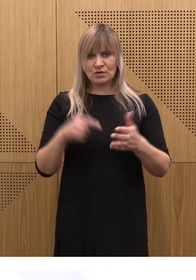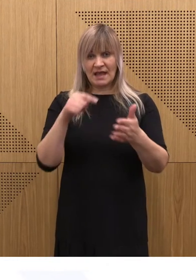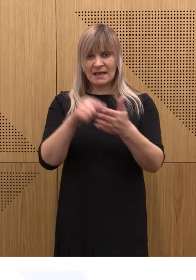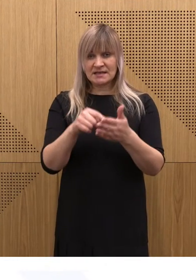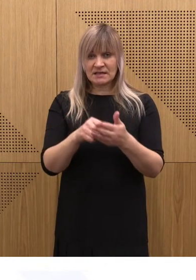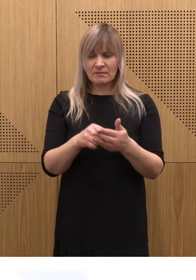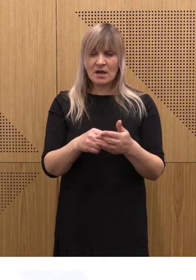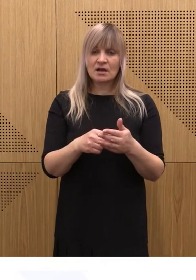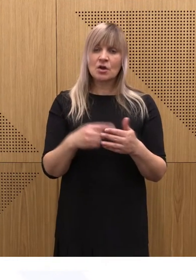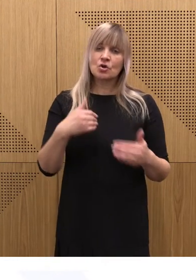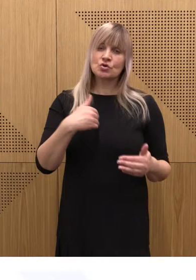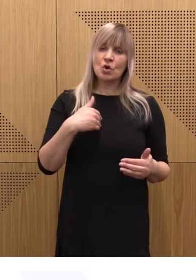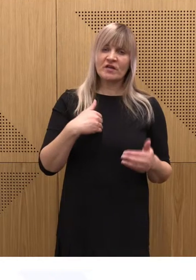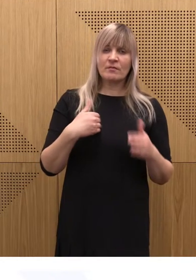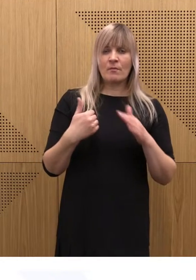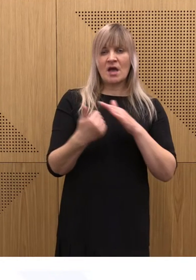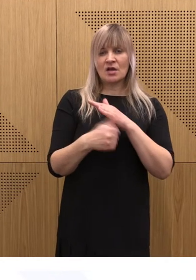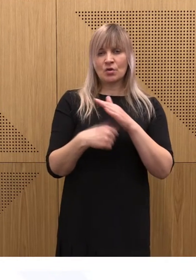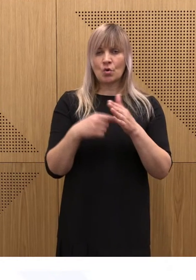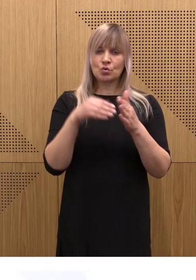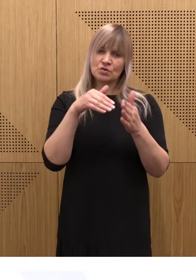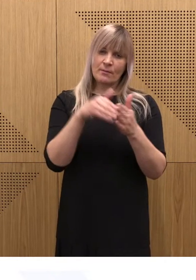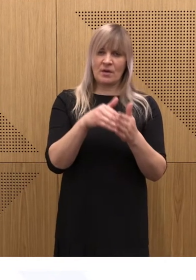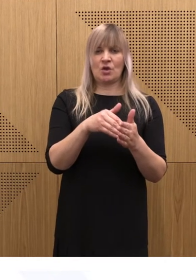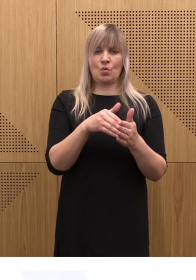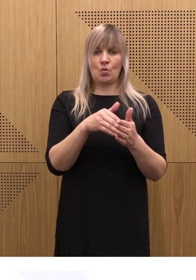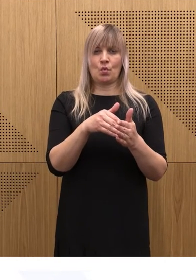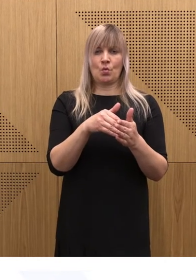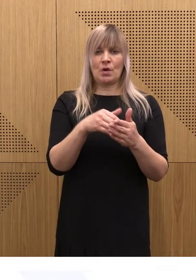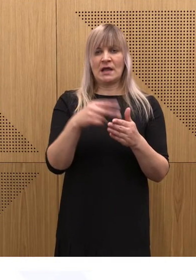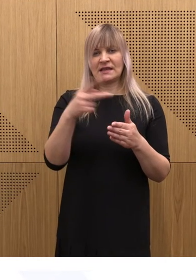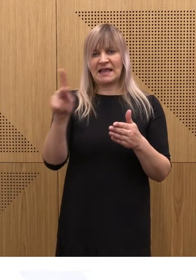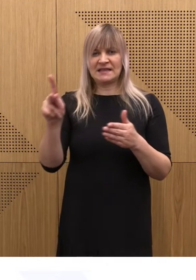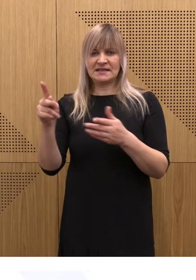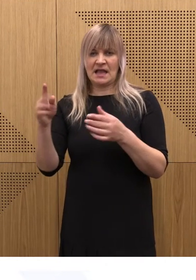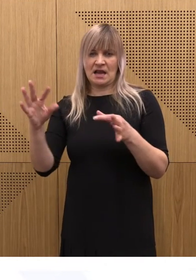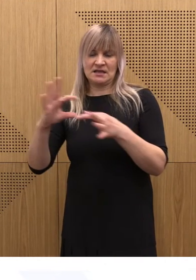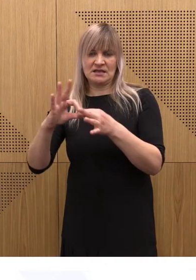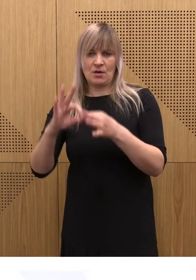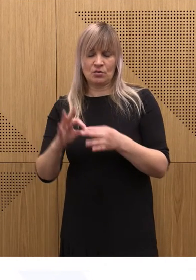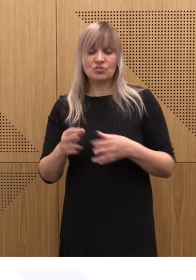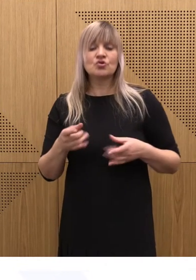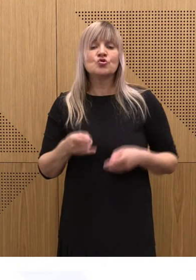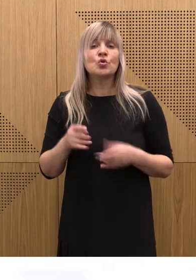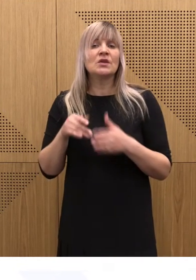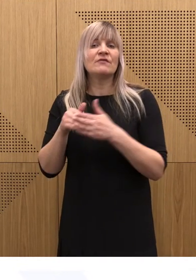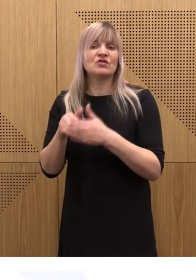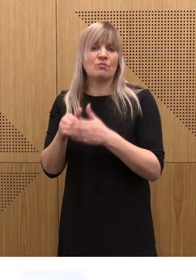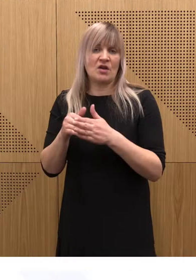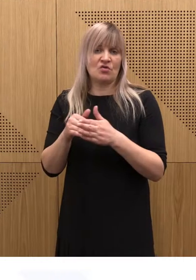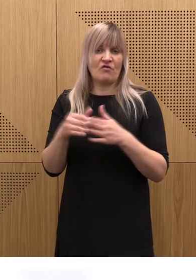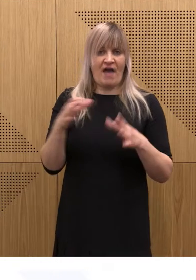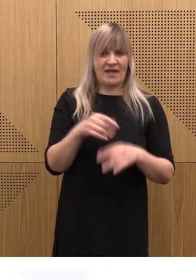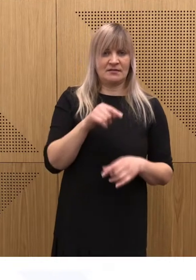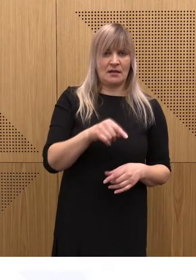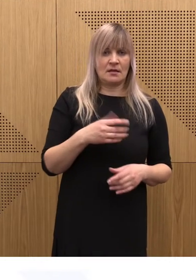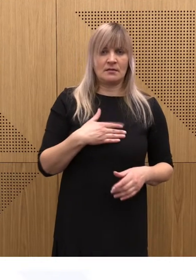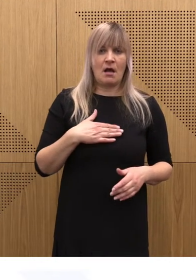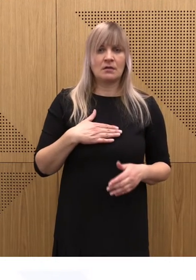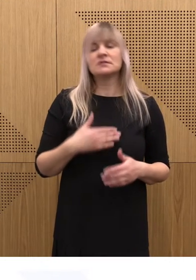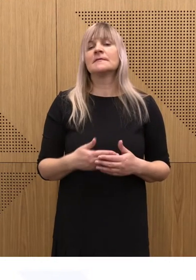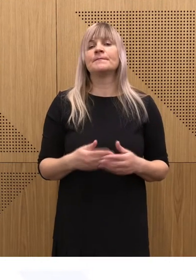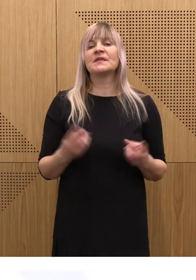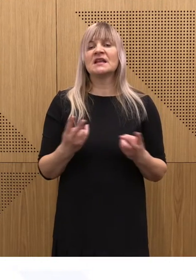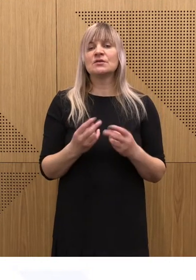ka järsu töötuse määra tõusu mõju teistel aspektidel, aga enne kõike sündivusele, nagu sai öeldud. Ja kõige rohkem on